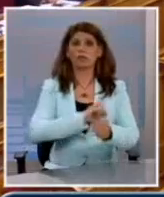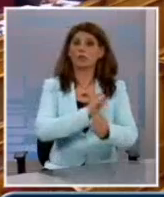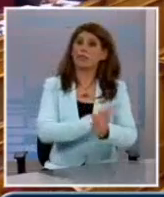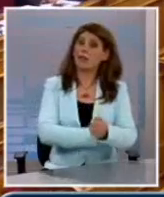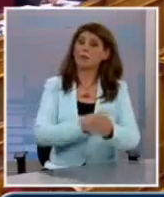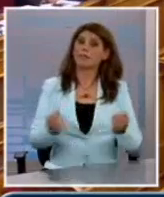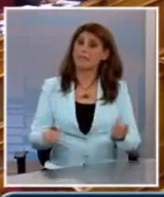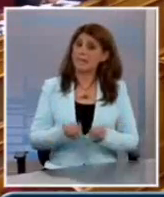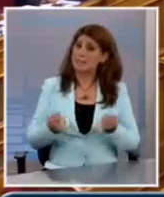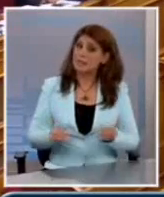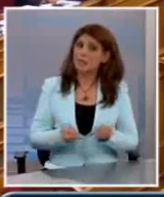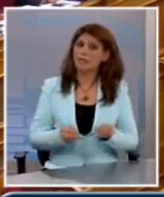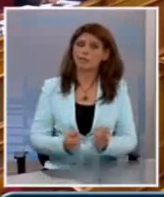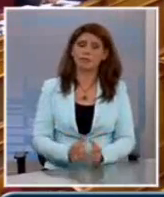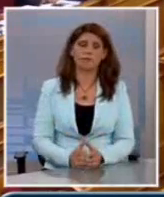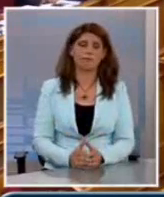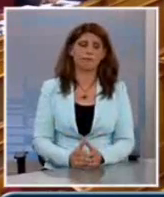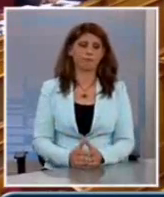εργασίας.